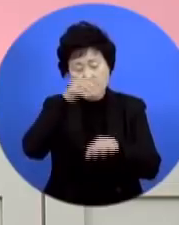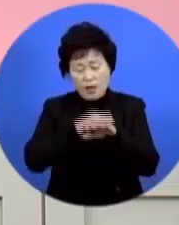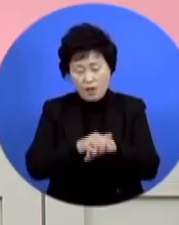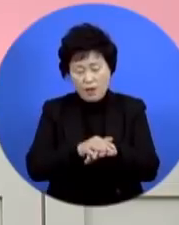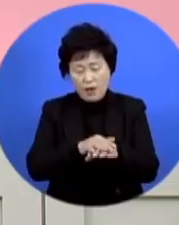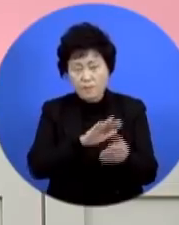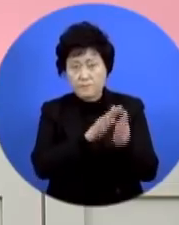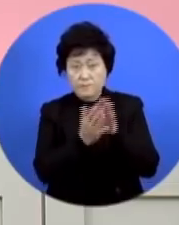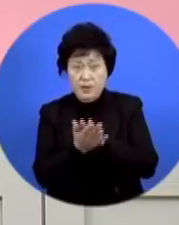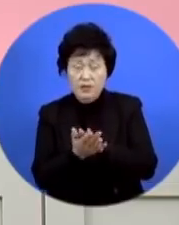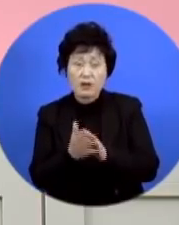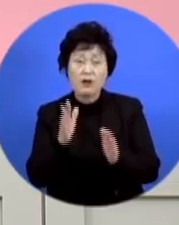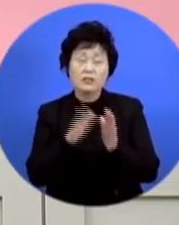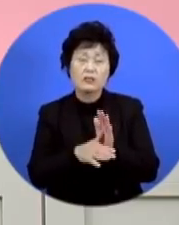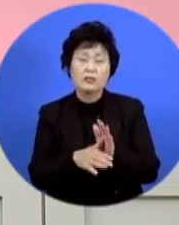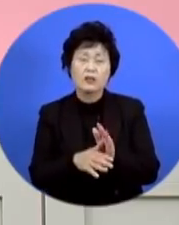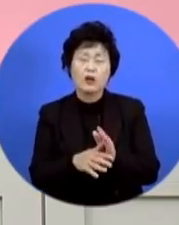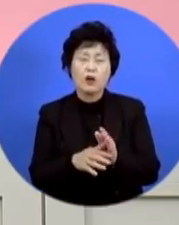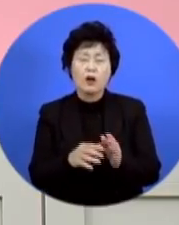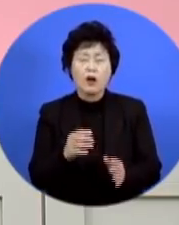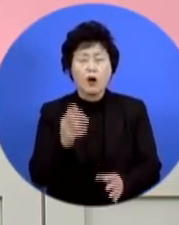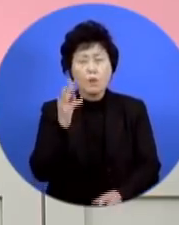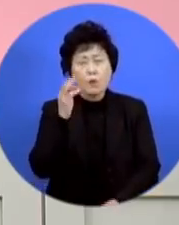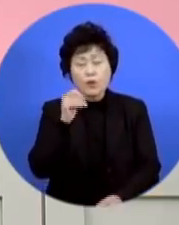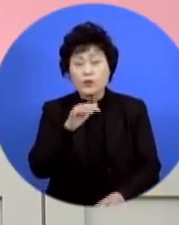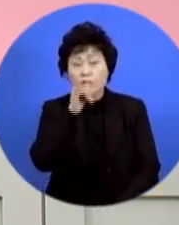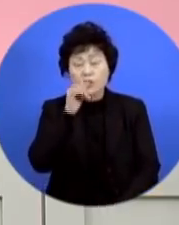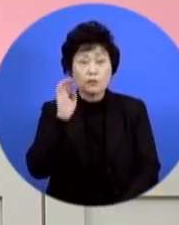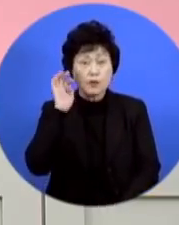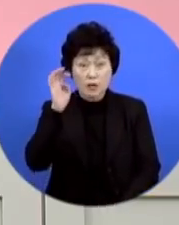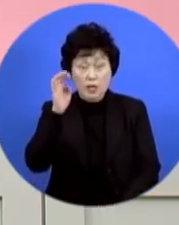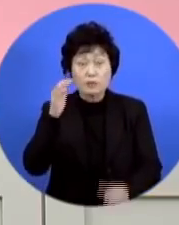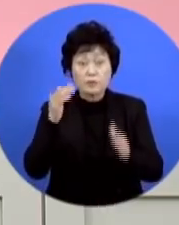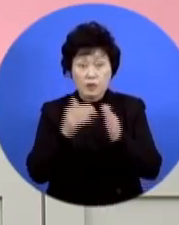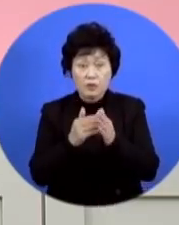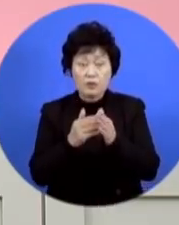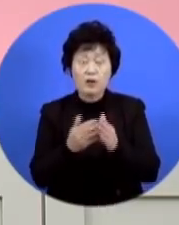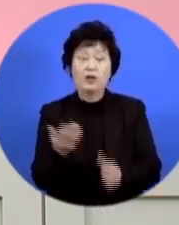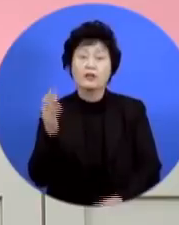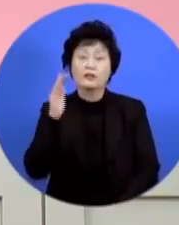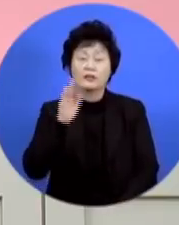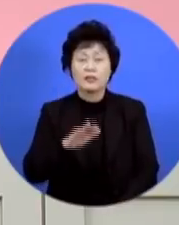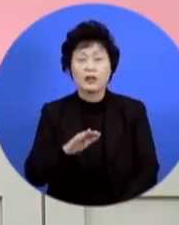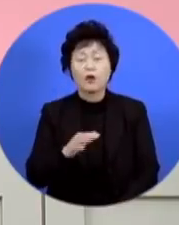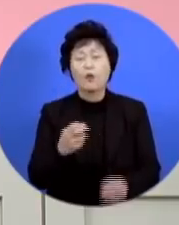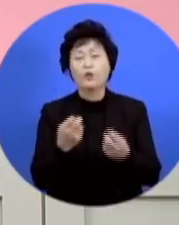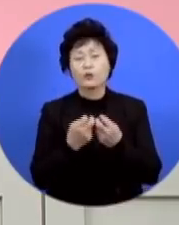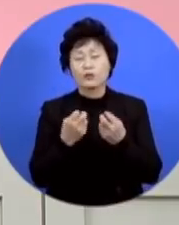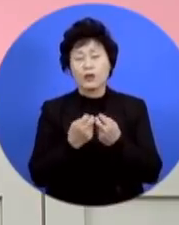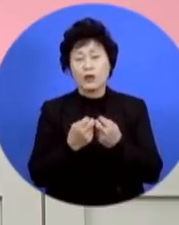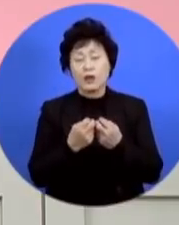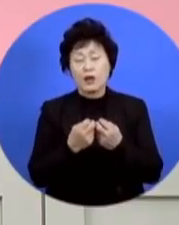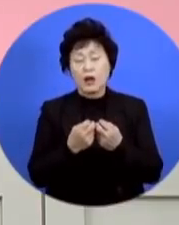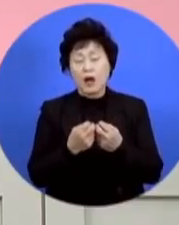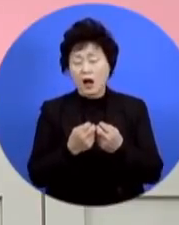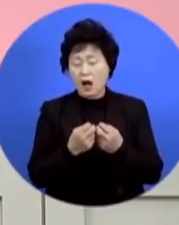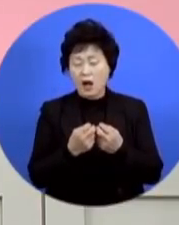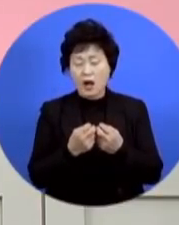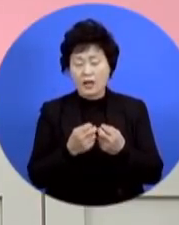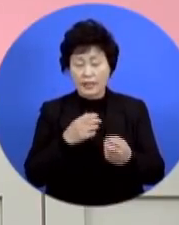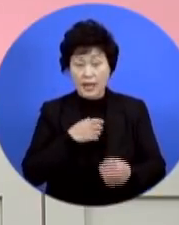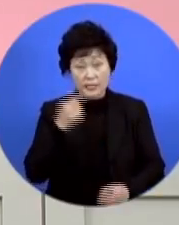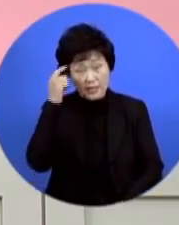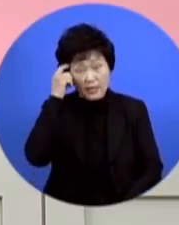한번 40일째 끝내야 되는데 성도들이 지금 완전 공황 상태인 거예요. 교회당 폐쇄된 데서. 그렇죠. 딱 감동인 게 이거 40일로 클로즈